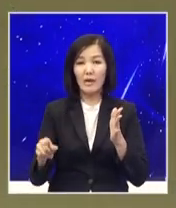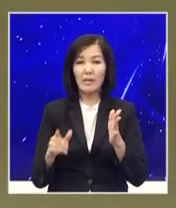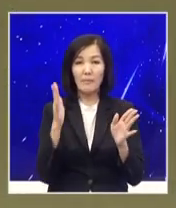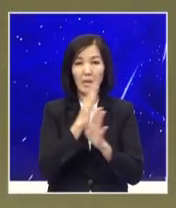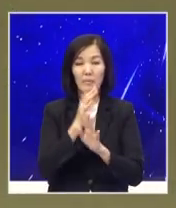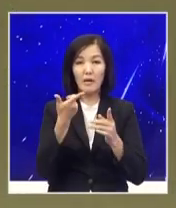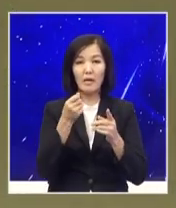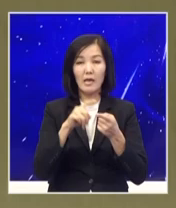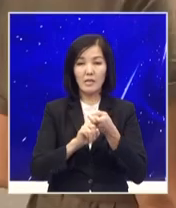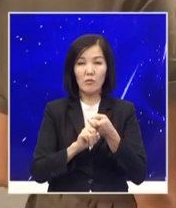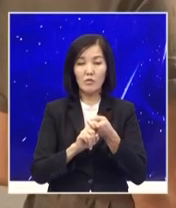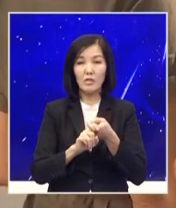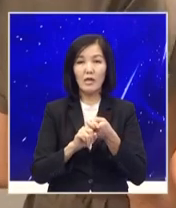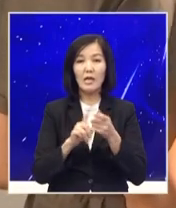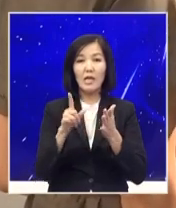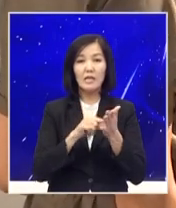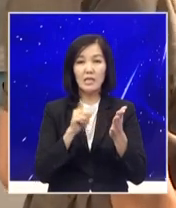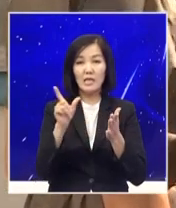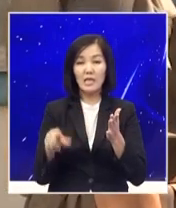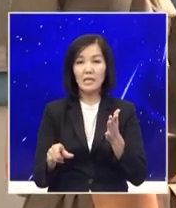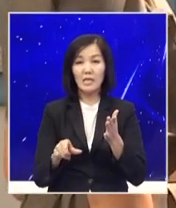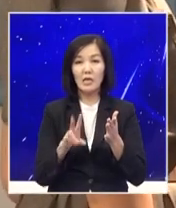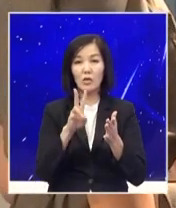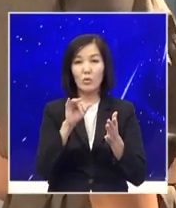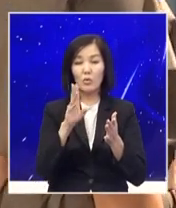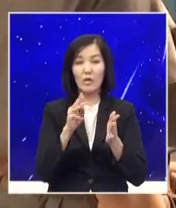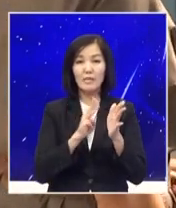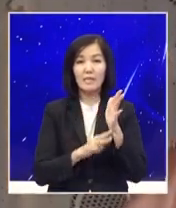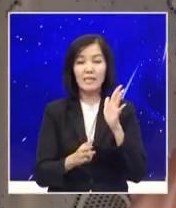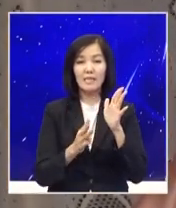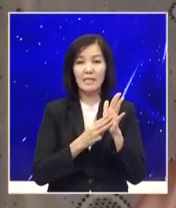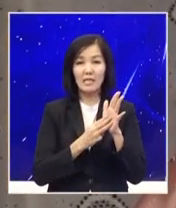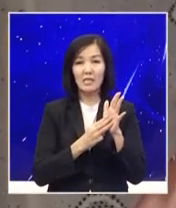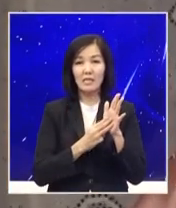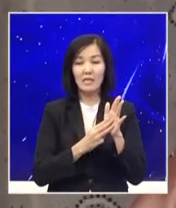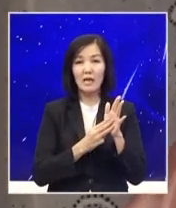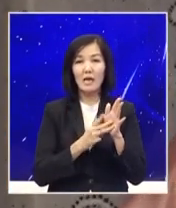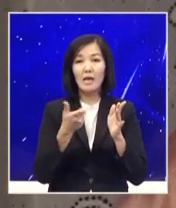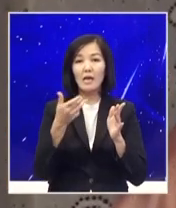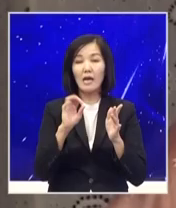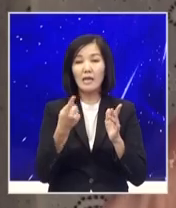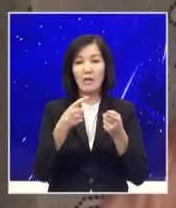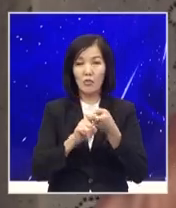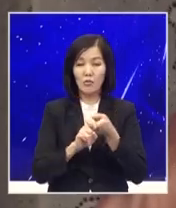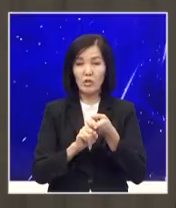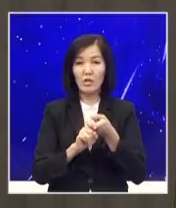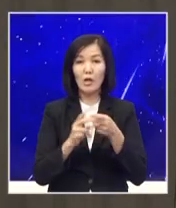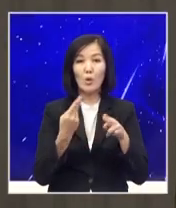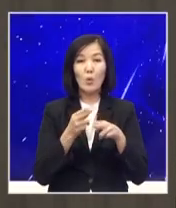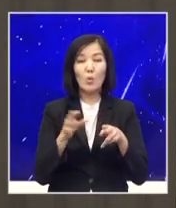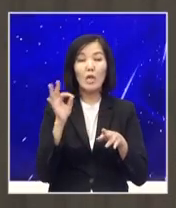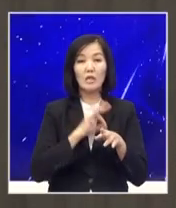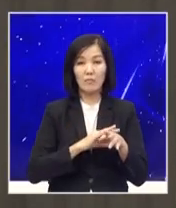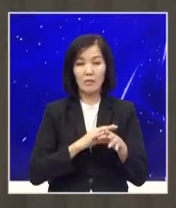газға қосылған. Бірі зейнеткер Зура Ахметжанова, 88 жастағы кейуана бір жыл көгілдір отын қызығын көрген, өте тиімді